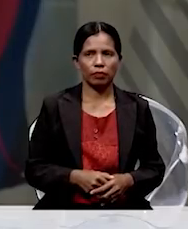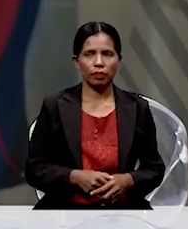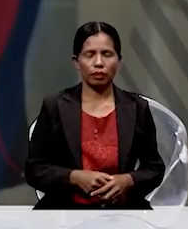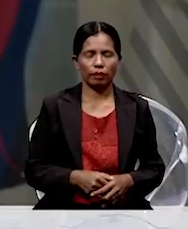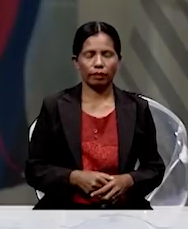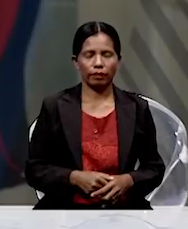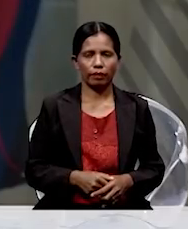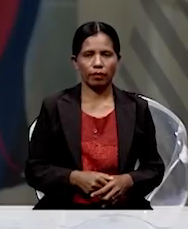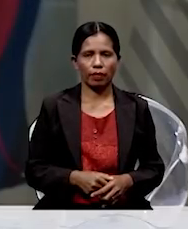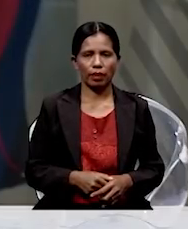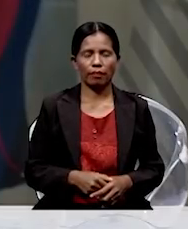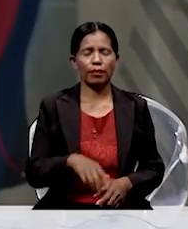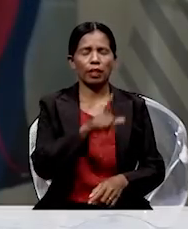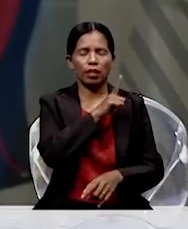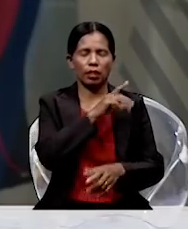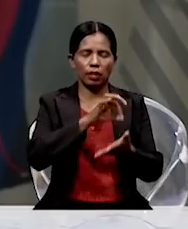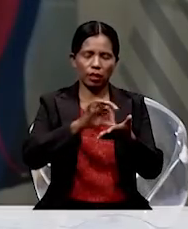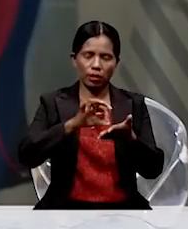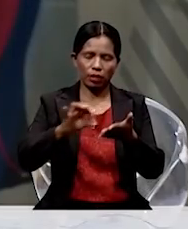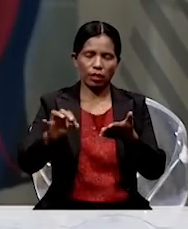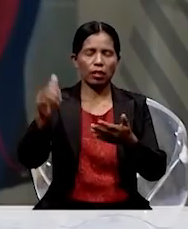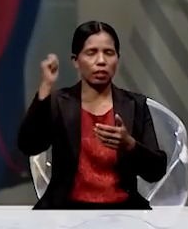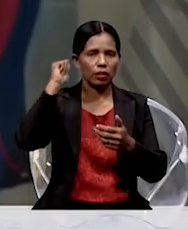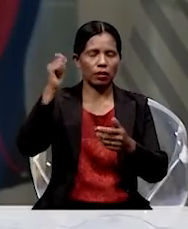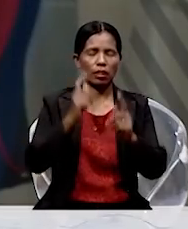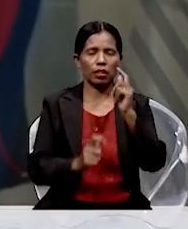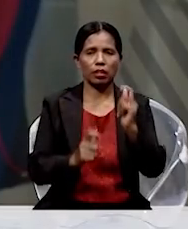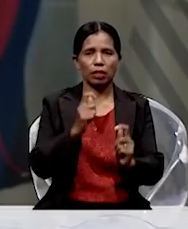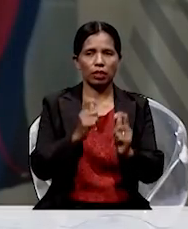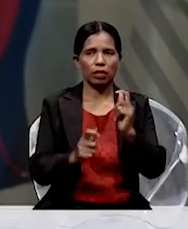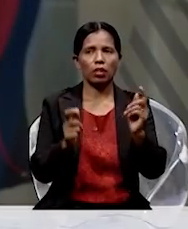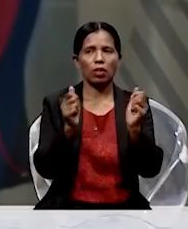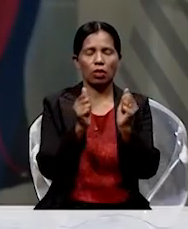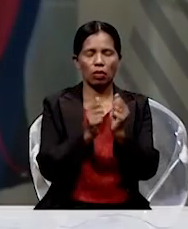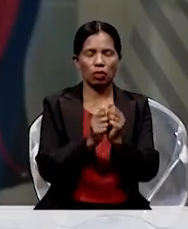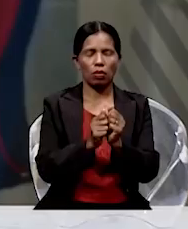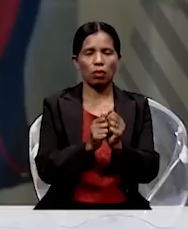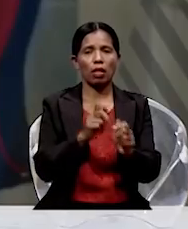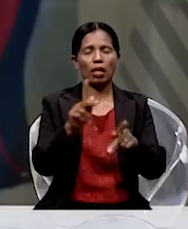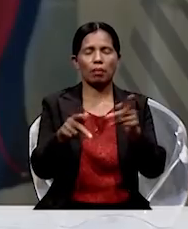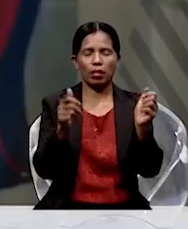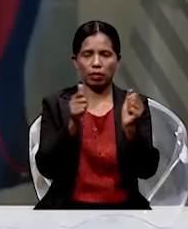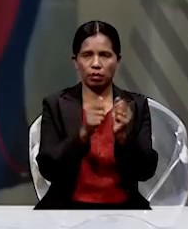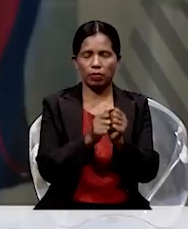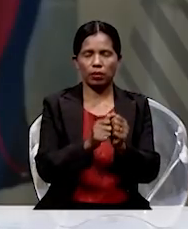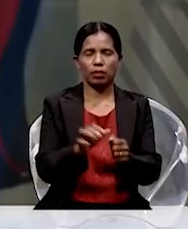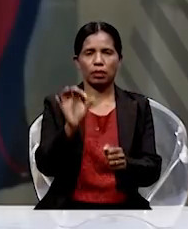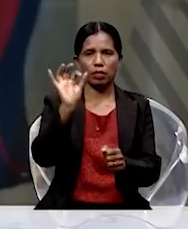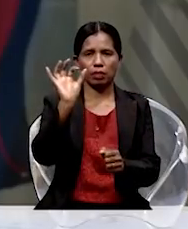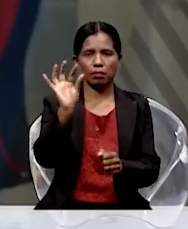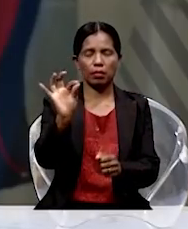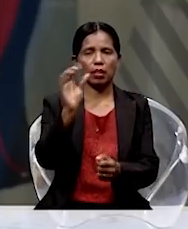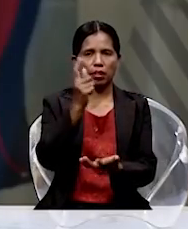Leranan Timur resiste a una niña candidatura y a tribunal recurso o proponente renuncia.